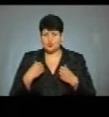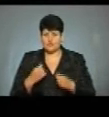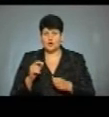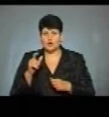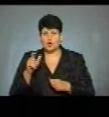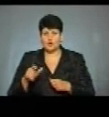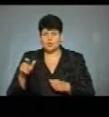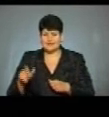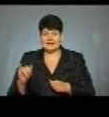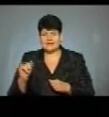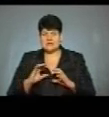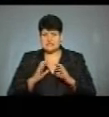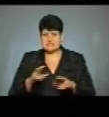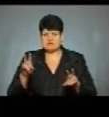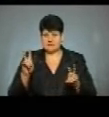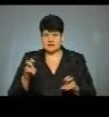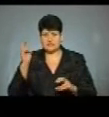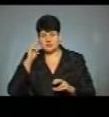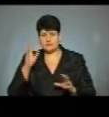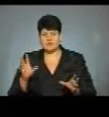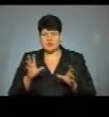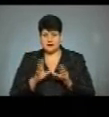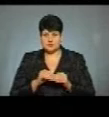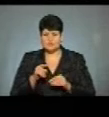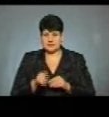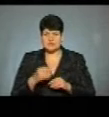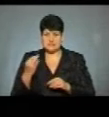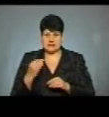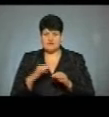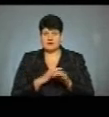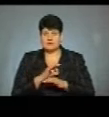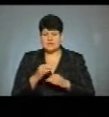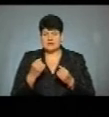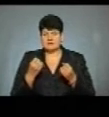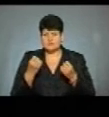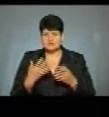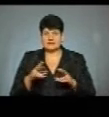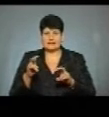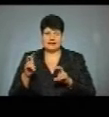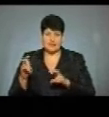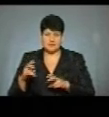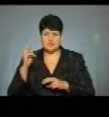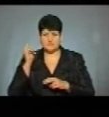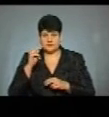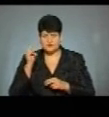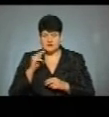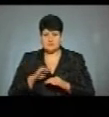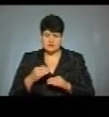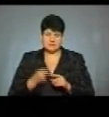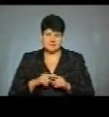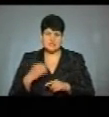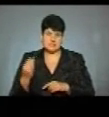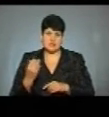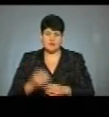і світ» навчаємось разом. У нас такий цікавий проект «Інтелект України». В рамках цього проекту є, звичайно, такі теми, які ми вивчаємо. Дітям це